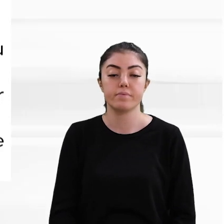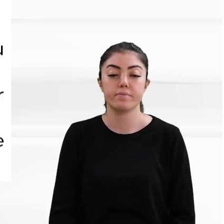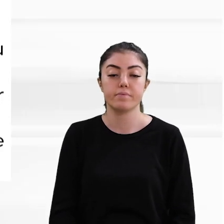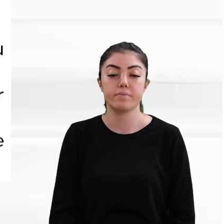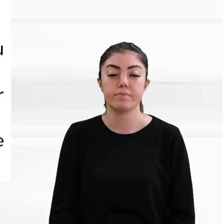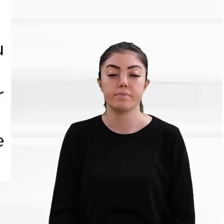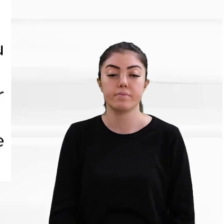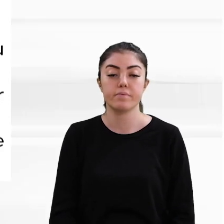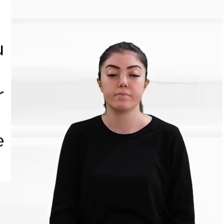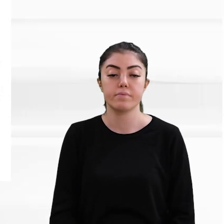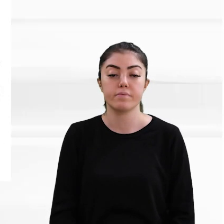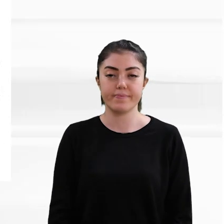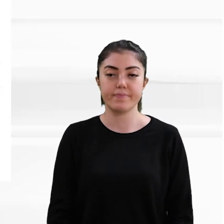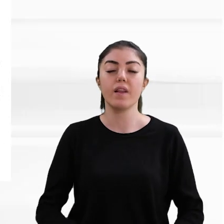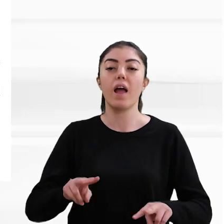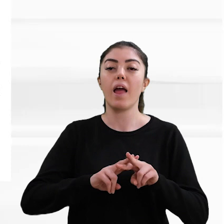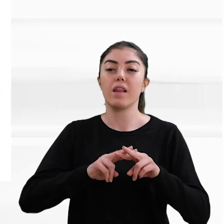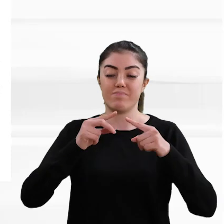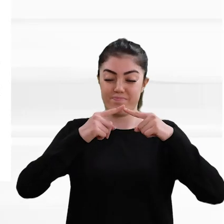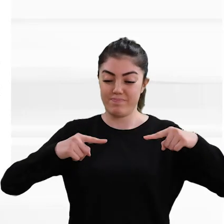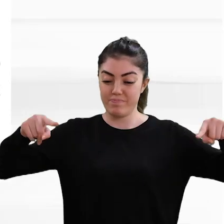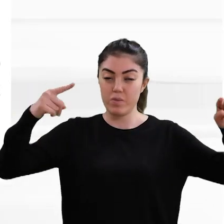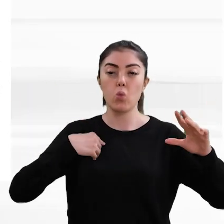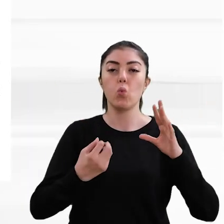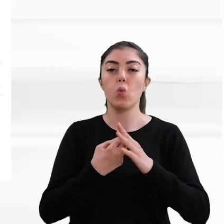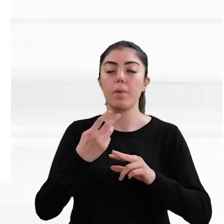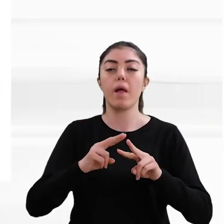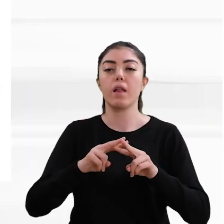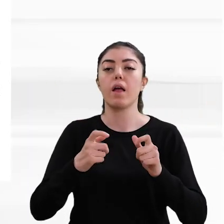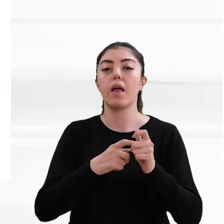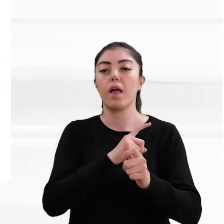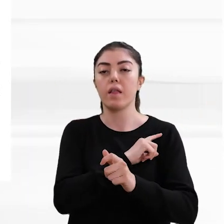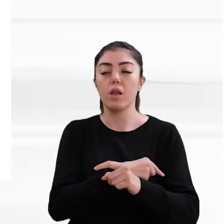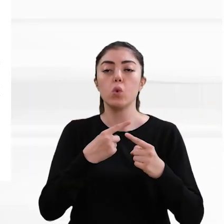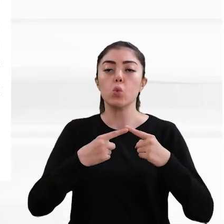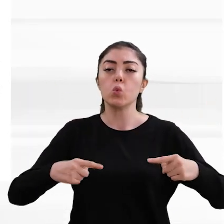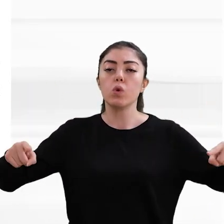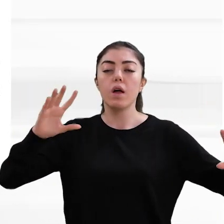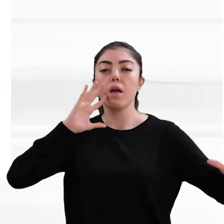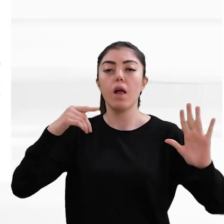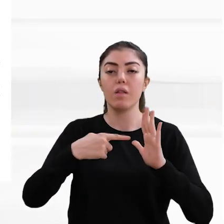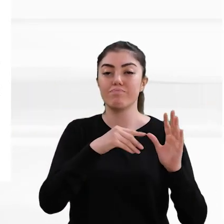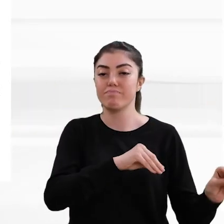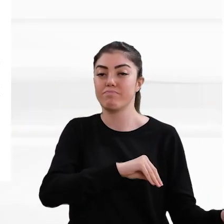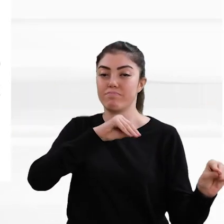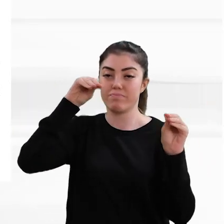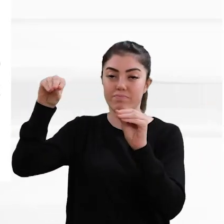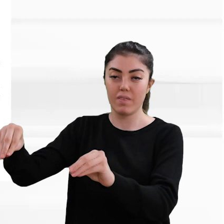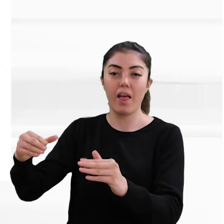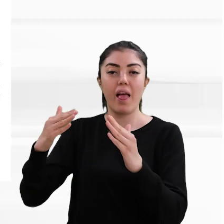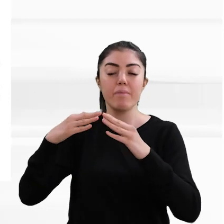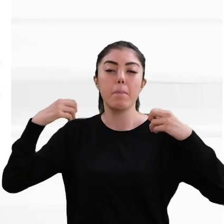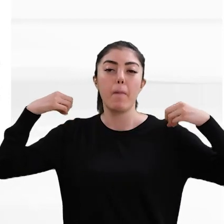diyoruz. Soru 7. Elektrik santrallerinde üretilen elektrik enerjisi uzun iletim hatları